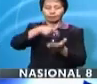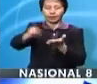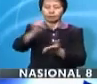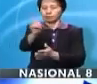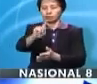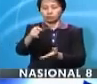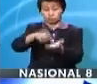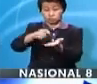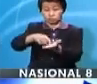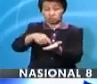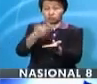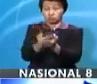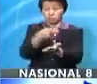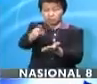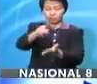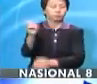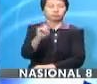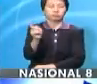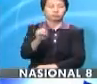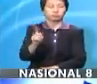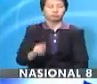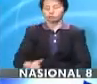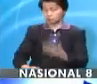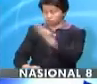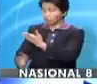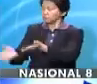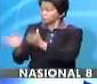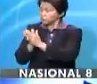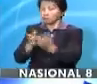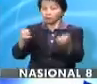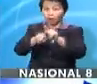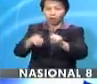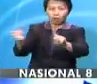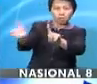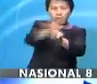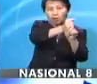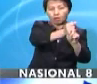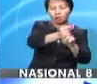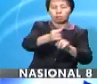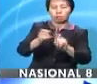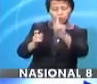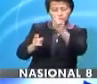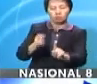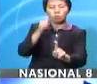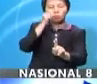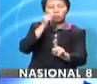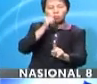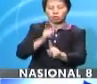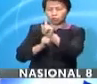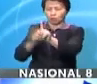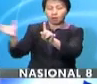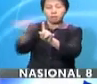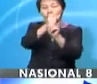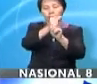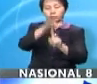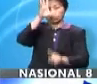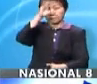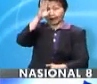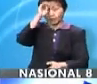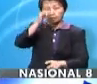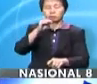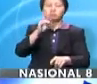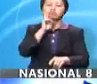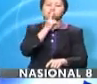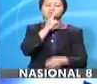mana-mana tuntutan. Itu saja. Beliau diminta mengulas kejadian penculikan ke atas seorang wanita dan seorang lelaki di